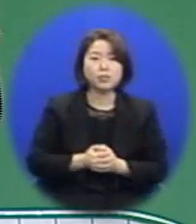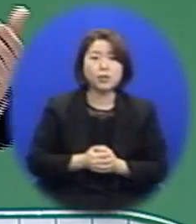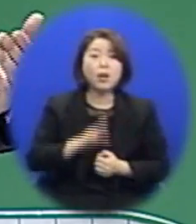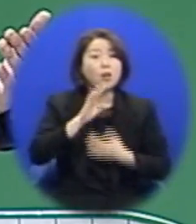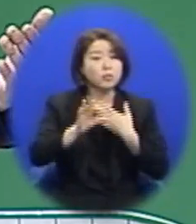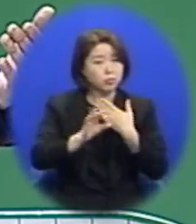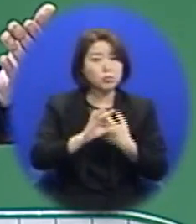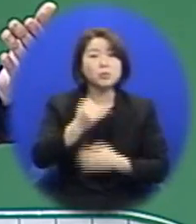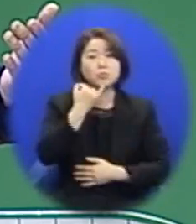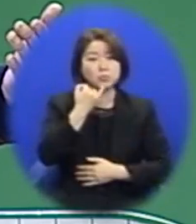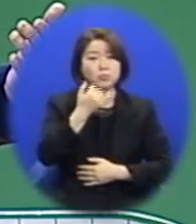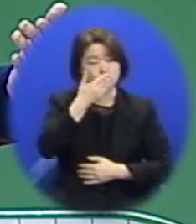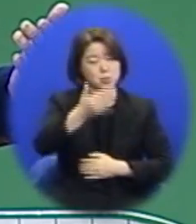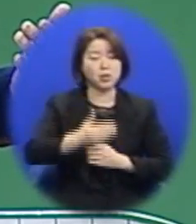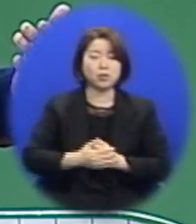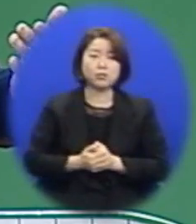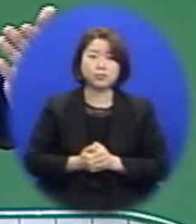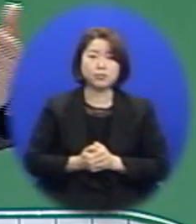그러면 된 거죠.